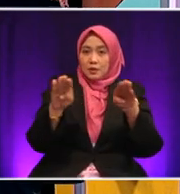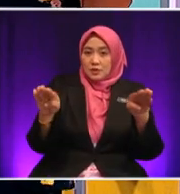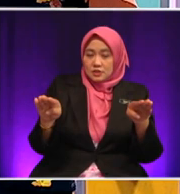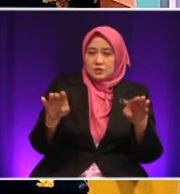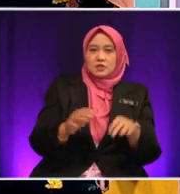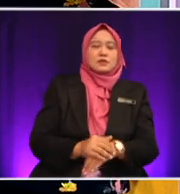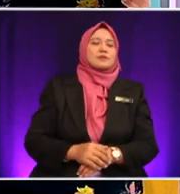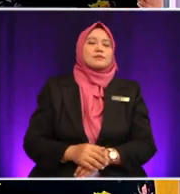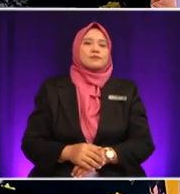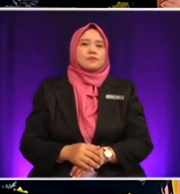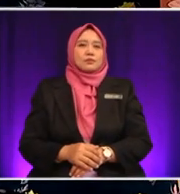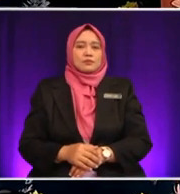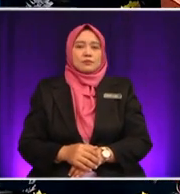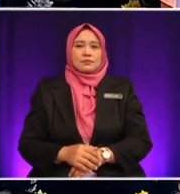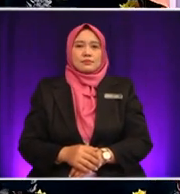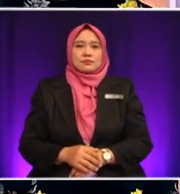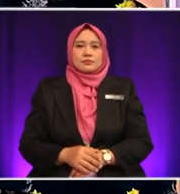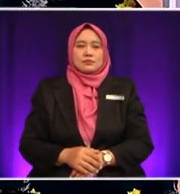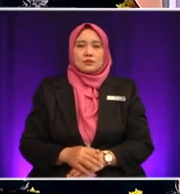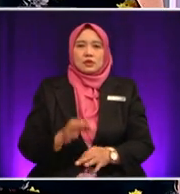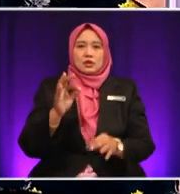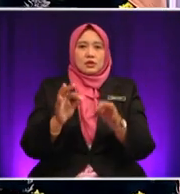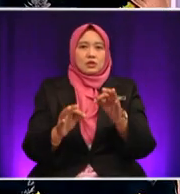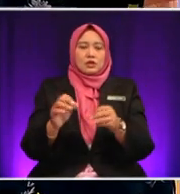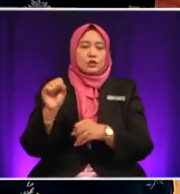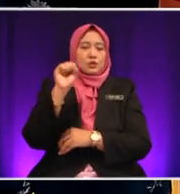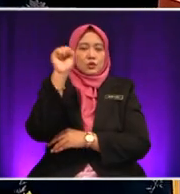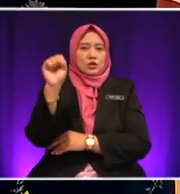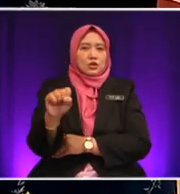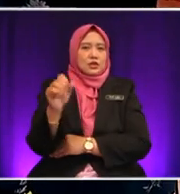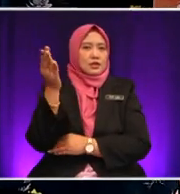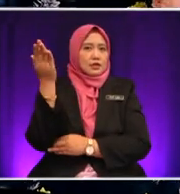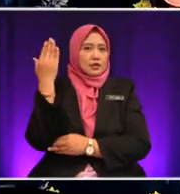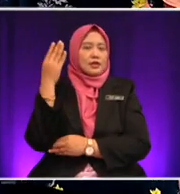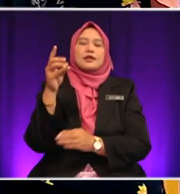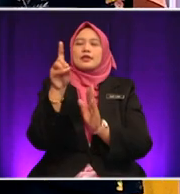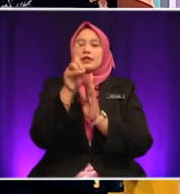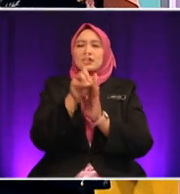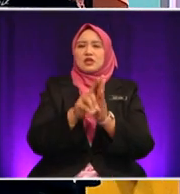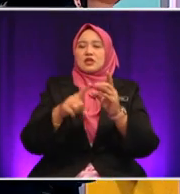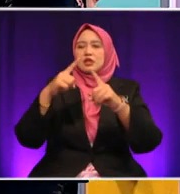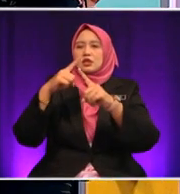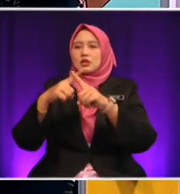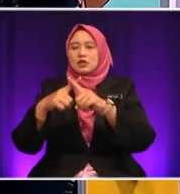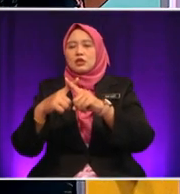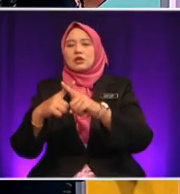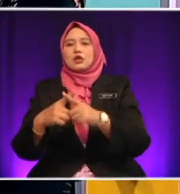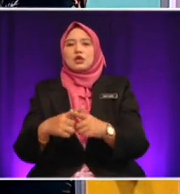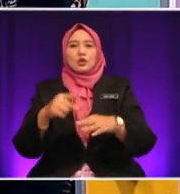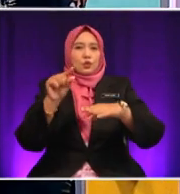keliru dengan soal dan jadi soal yang tadi dilarang menggunakan hak Cipto orang lain tanpa kebenaran